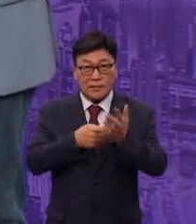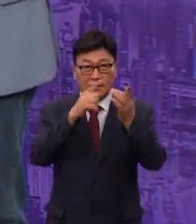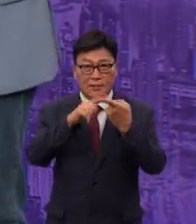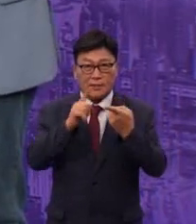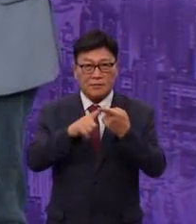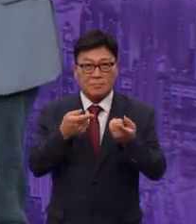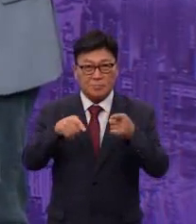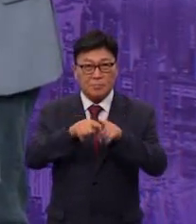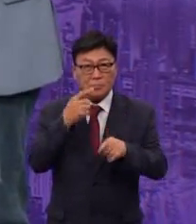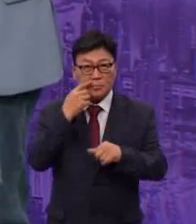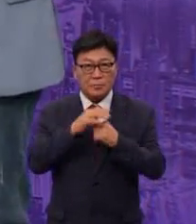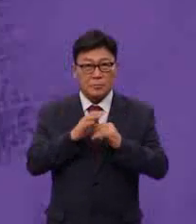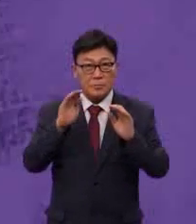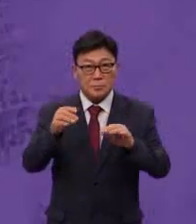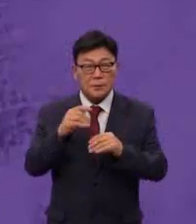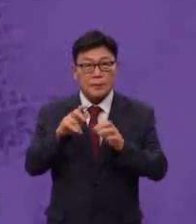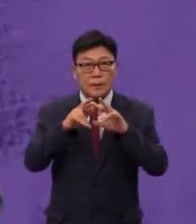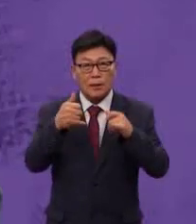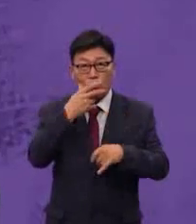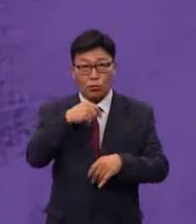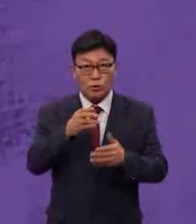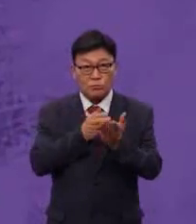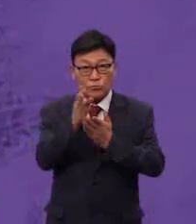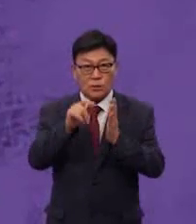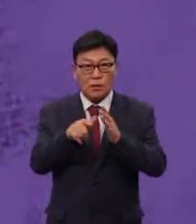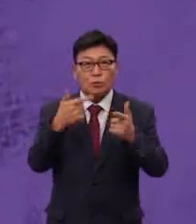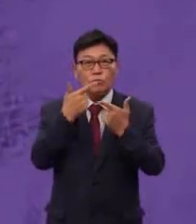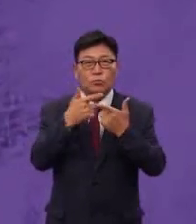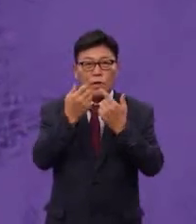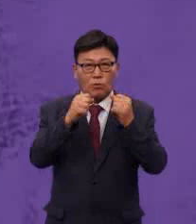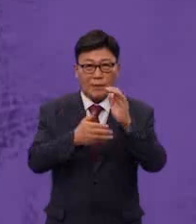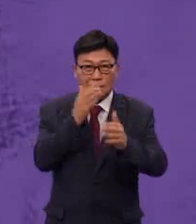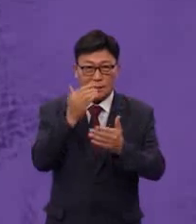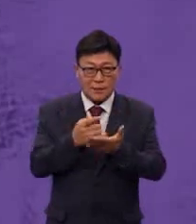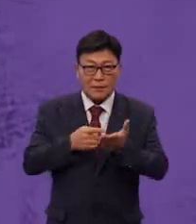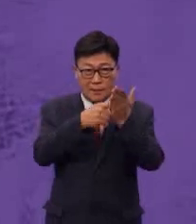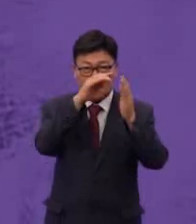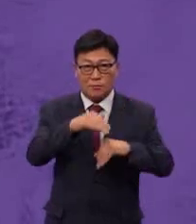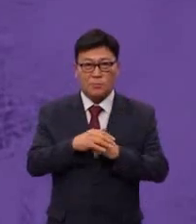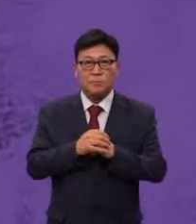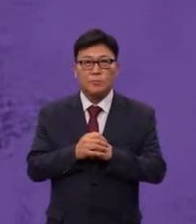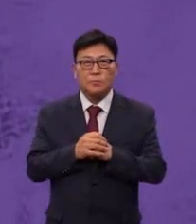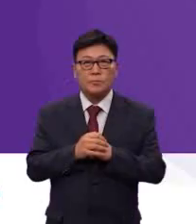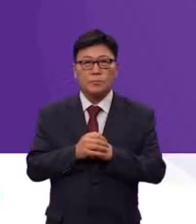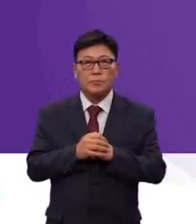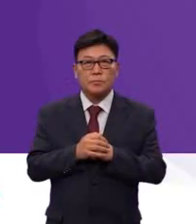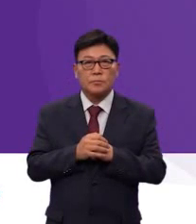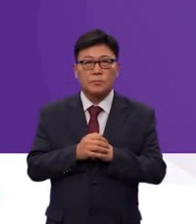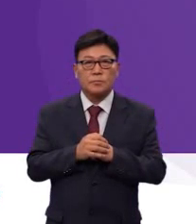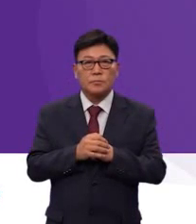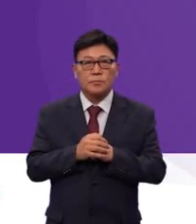제언 함께 만나보겠습니다. 먼저 장애인 교통복지 분야 부산광역시의 정책 제언입니다.